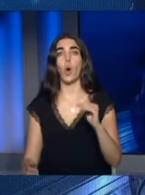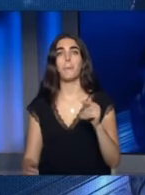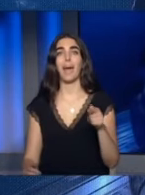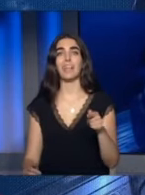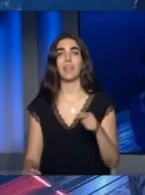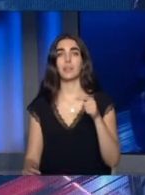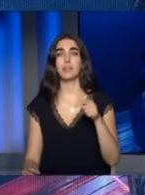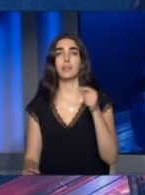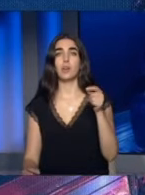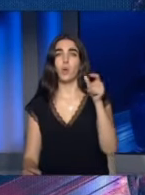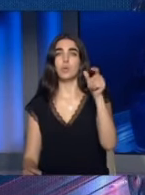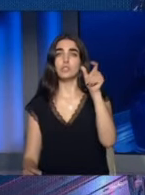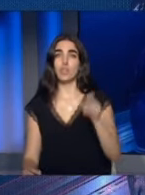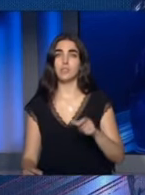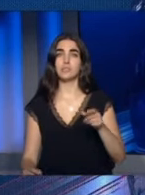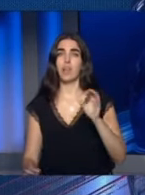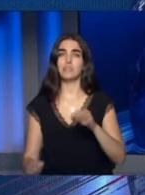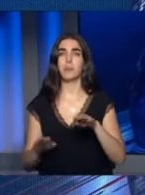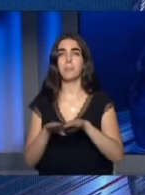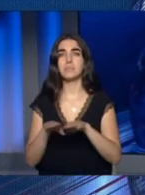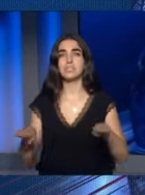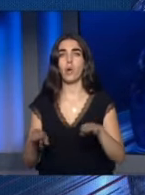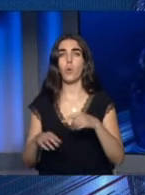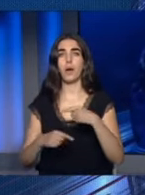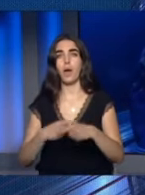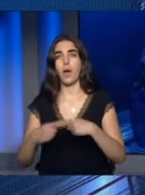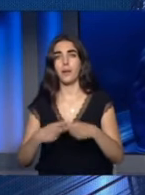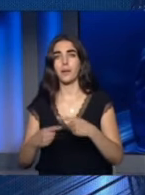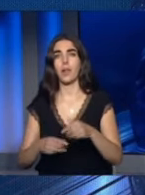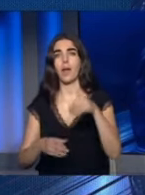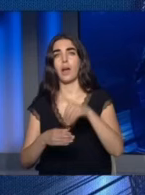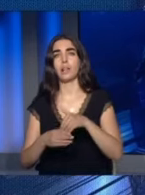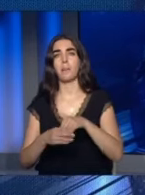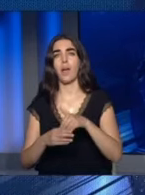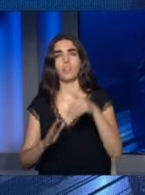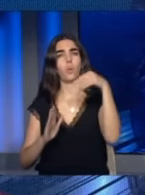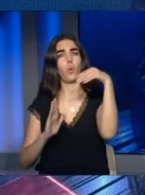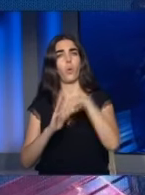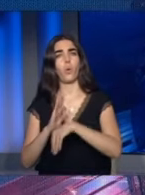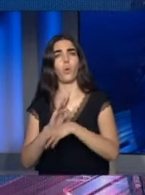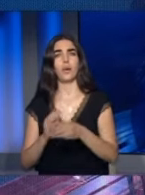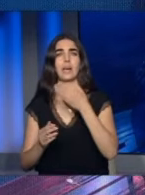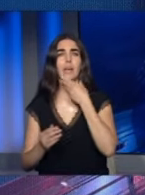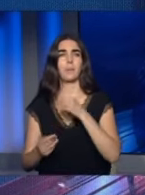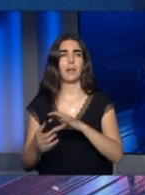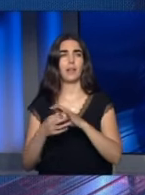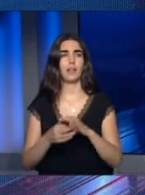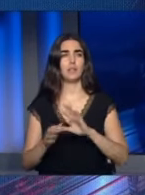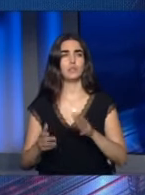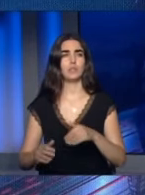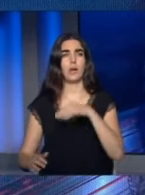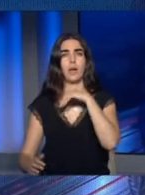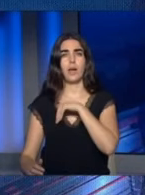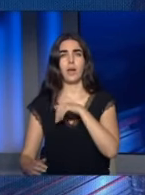الامريكي جو بايدن فيما يطرح رحه على مستوى مبادرته التي اعلنها يستدرك واقعه الانتخابي المنهار